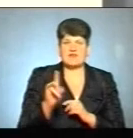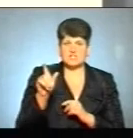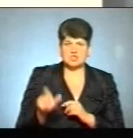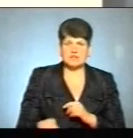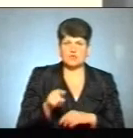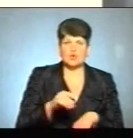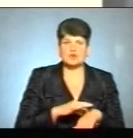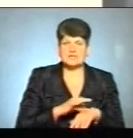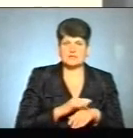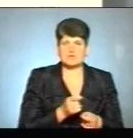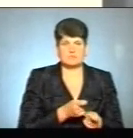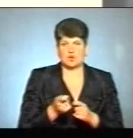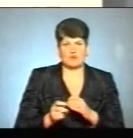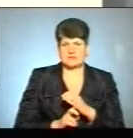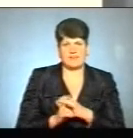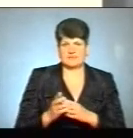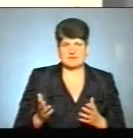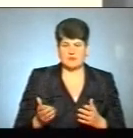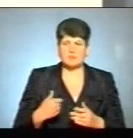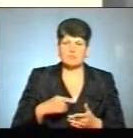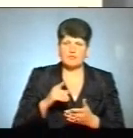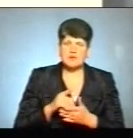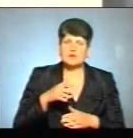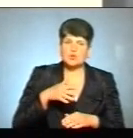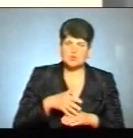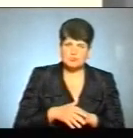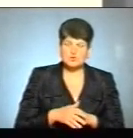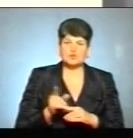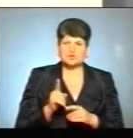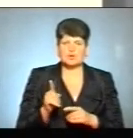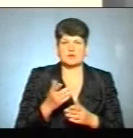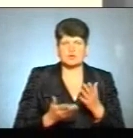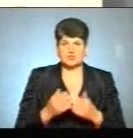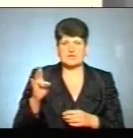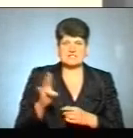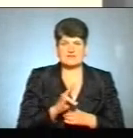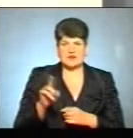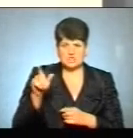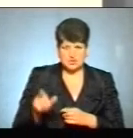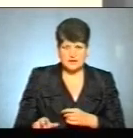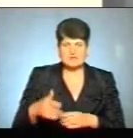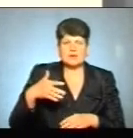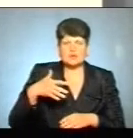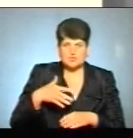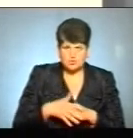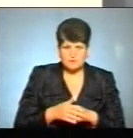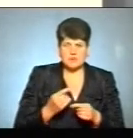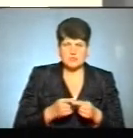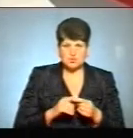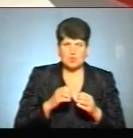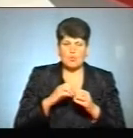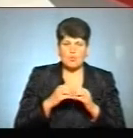його тіло не заносили навіть в церкву. Тобто ми повинні розуміти, що вже духовенство, наші от священники, вони розуміють цю